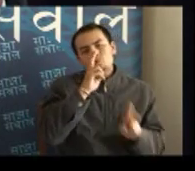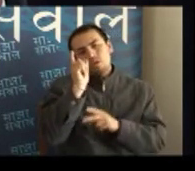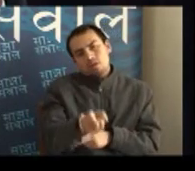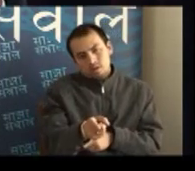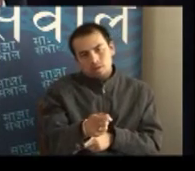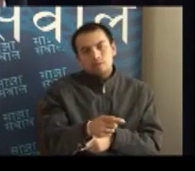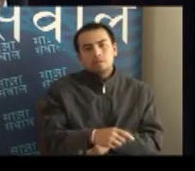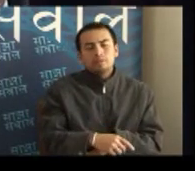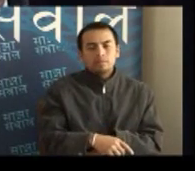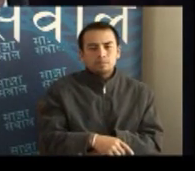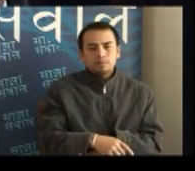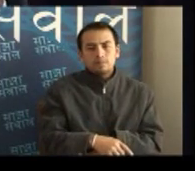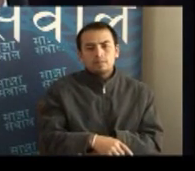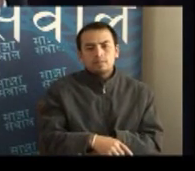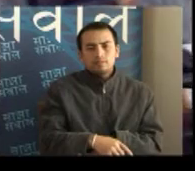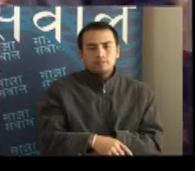स्थिति केही हुनसक्छ?